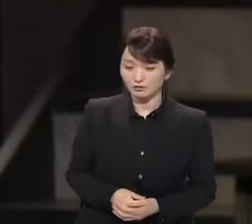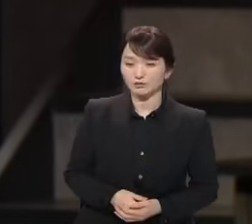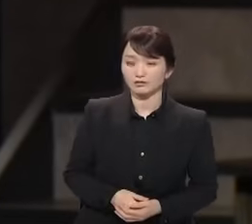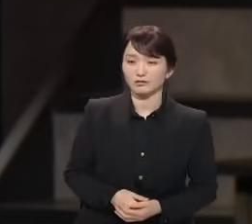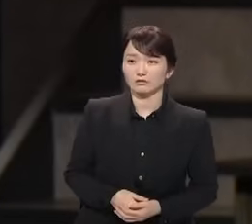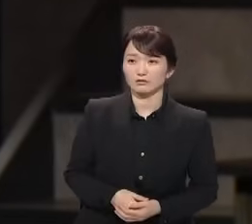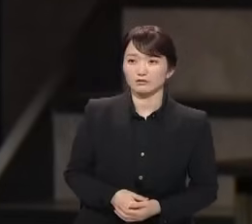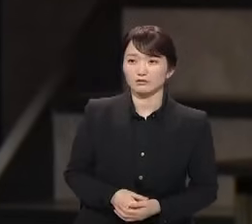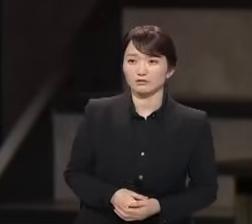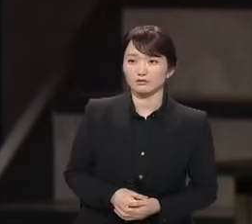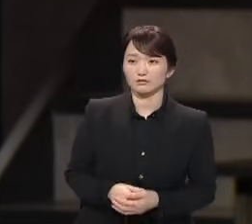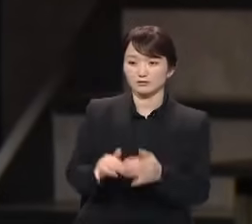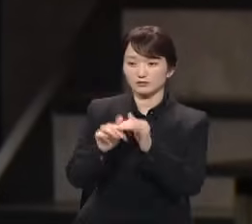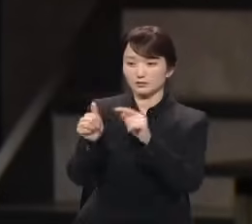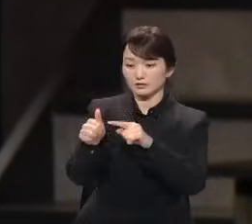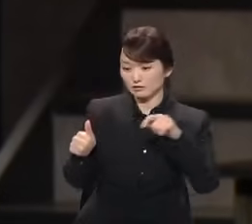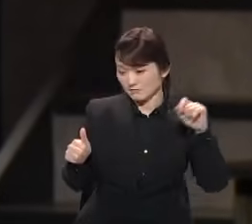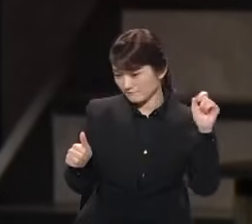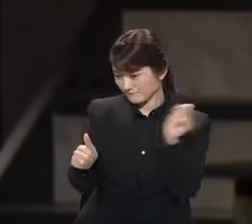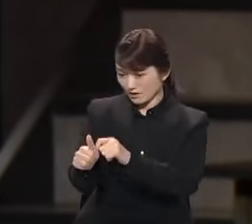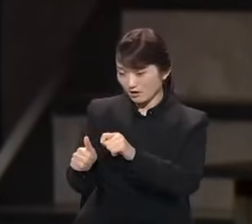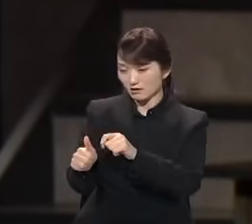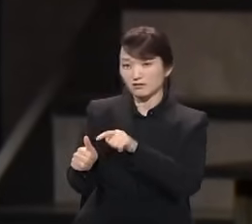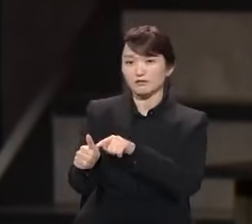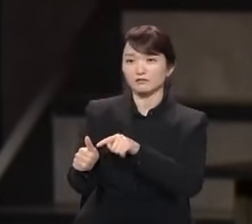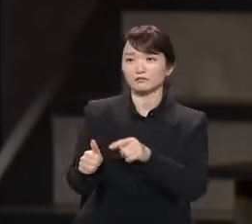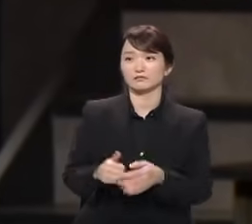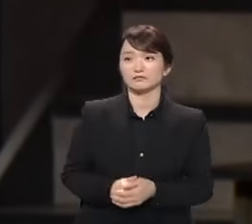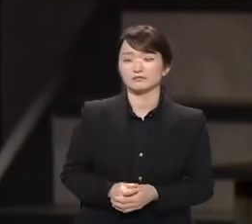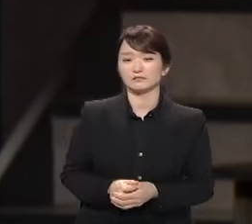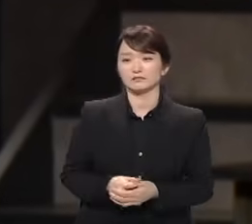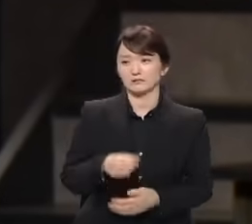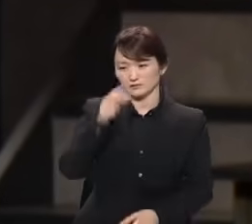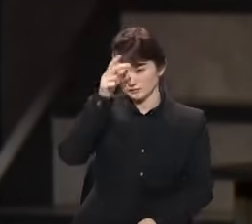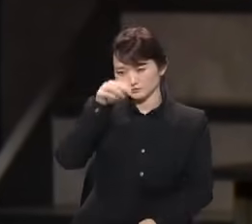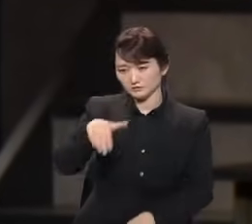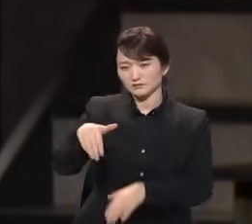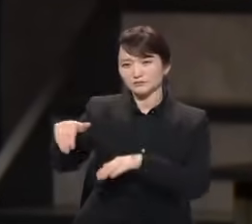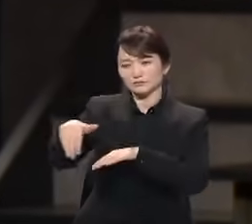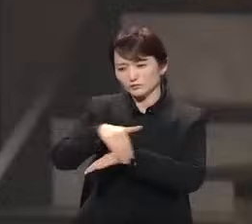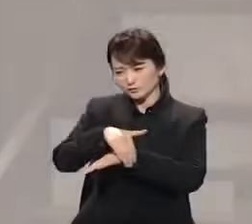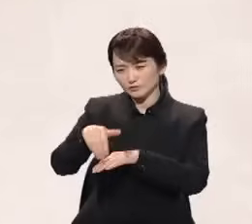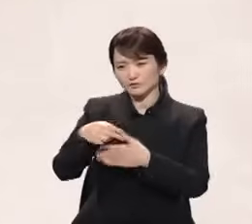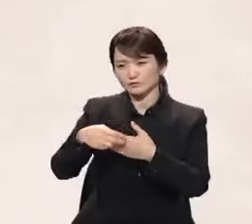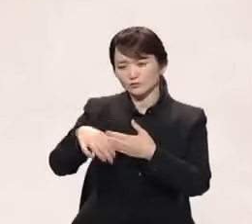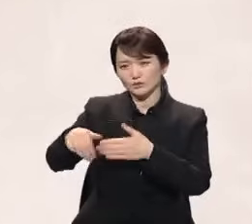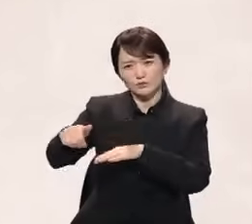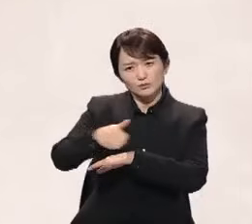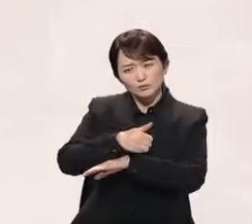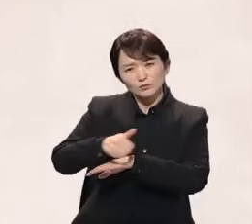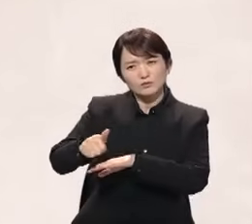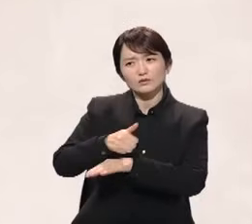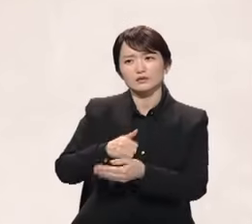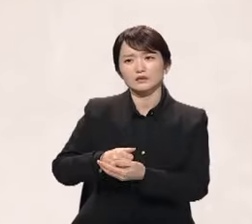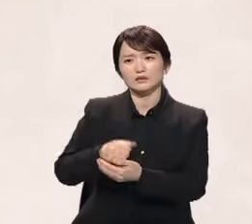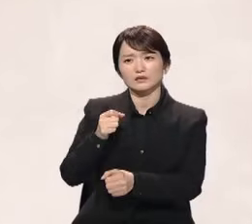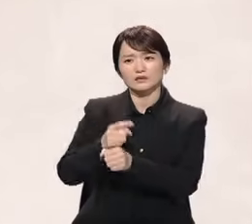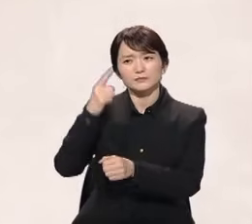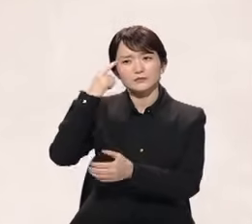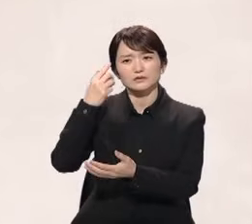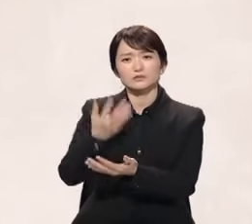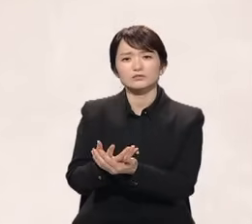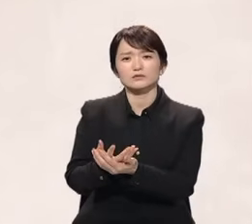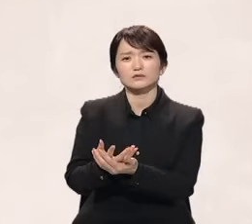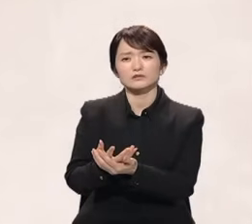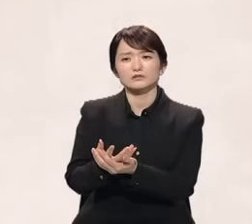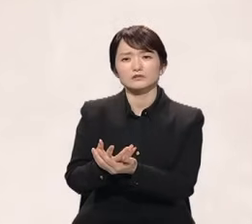사람을 쳤잖아요. 그러니까 폭행을 당했잖아요. 그래서 경찰서를 오가면서 병원을 오가면서 치료를 받게 해서 이미 충격을 받으신